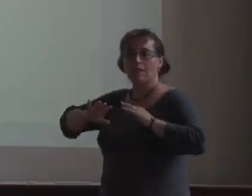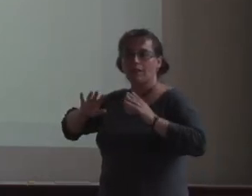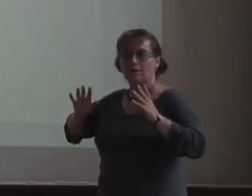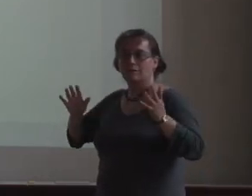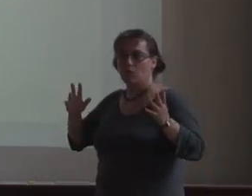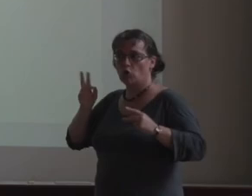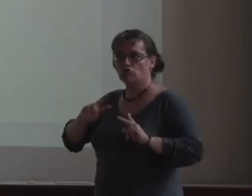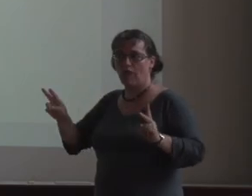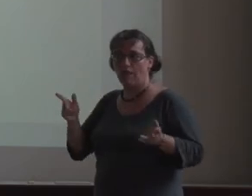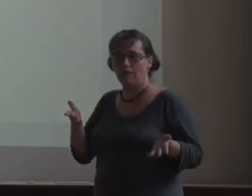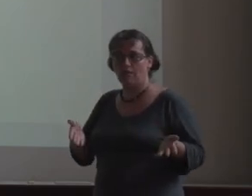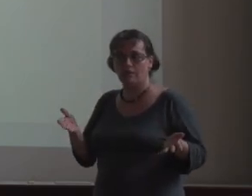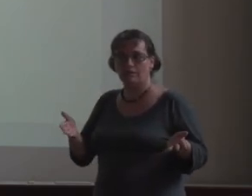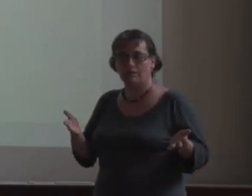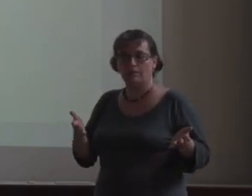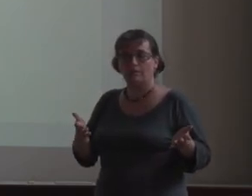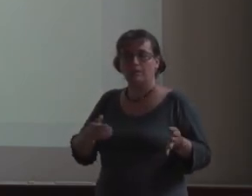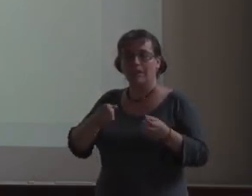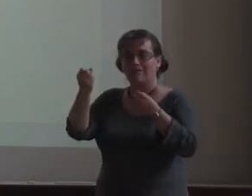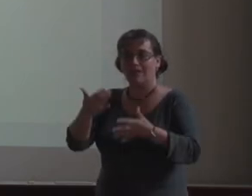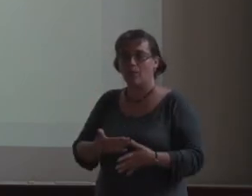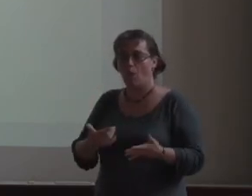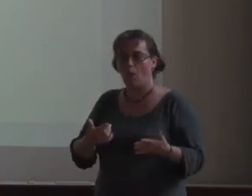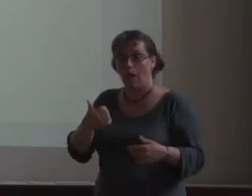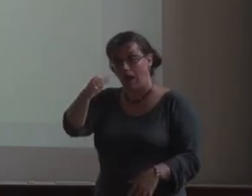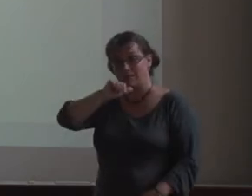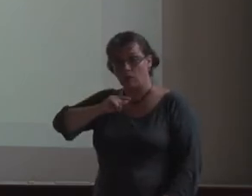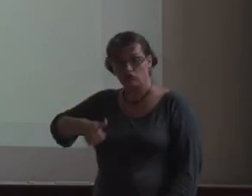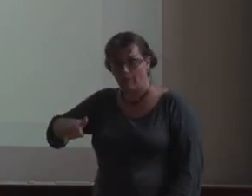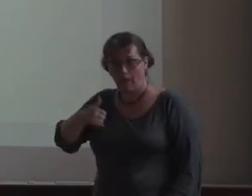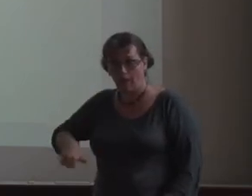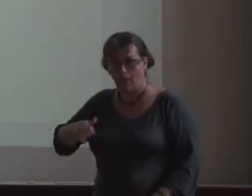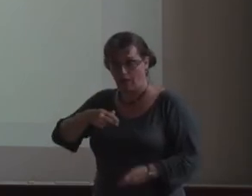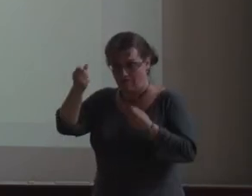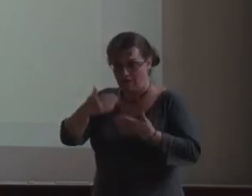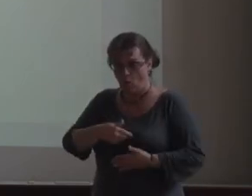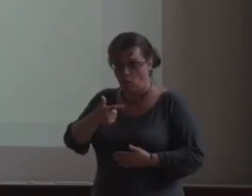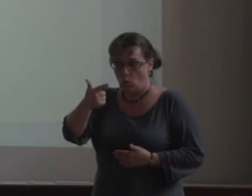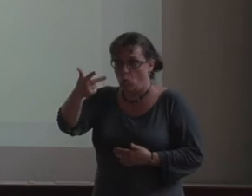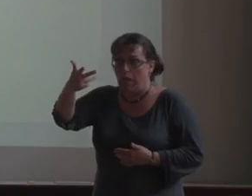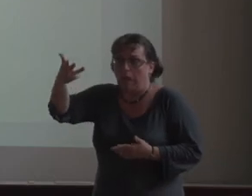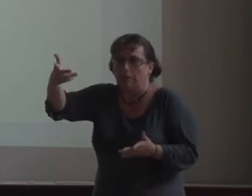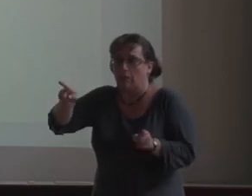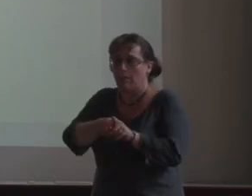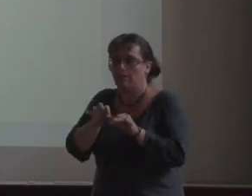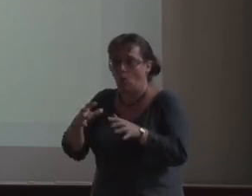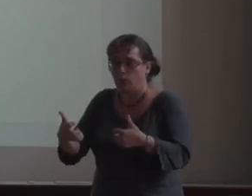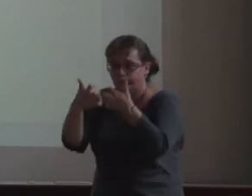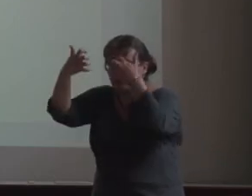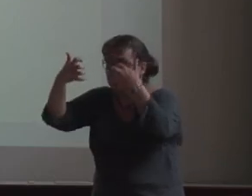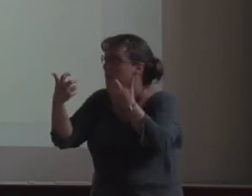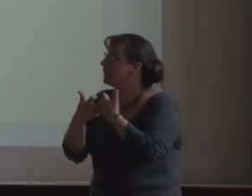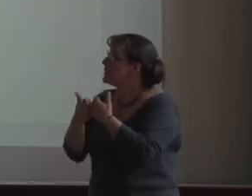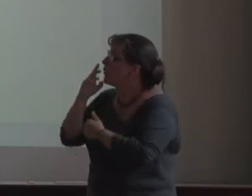2, 3, 4 sources d'événements en même temps. Là, le problème, c'est quand on arrive sur par exemple,